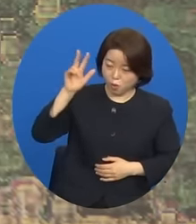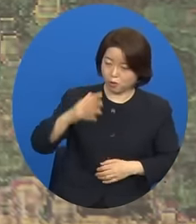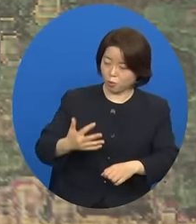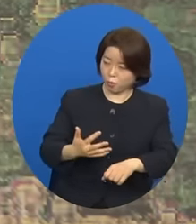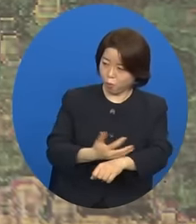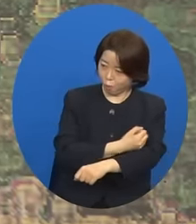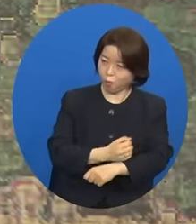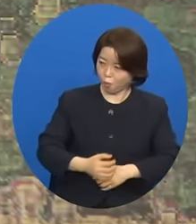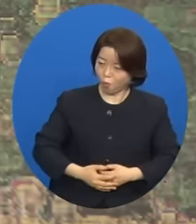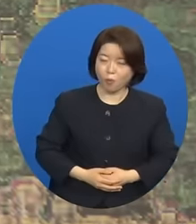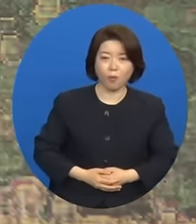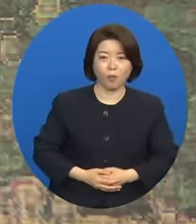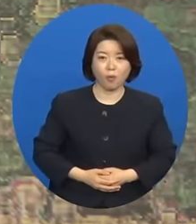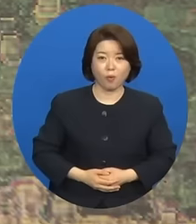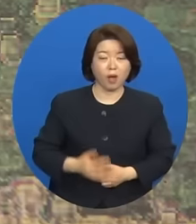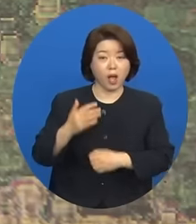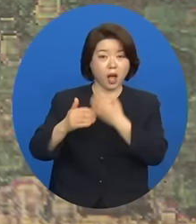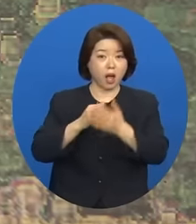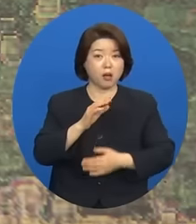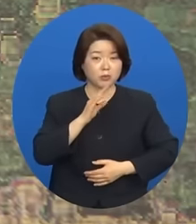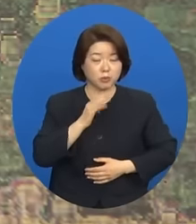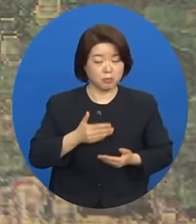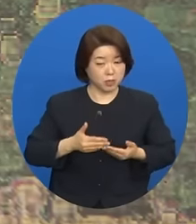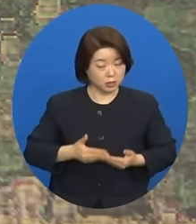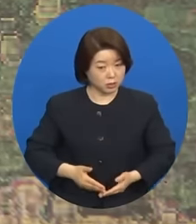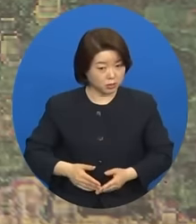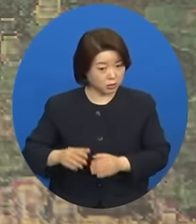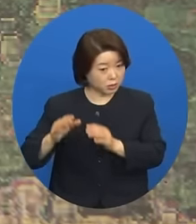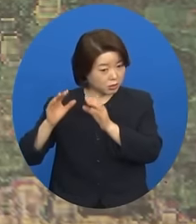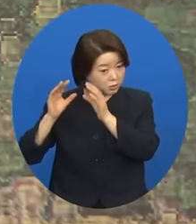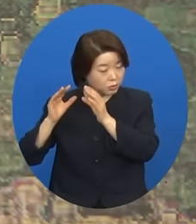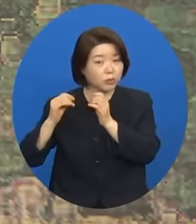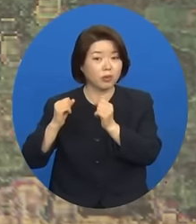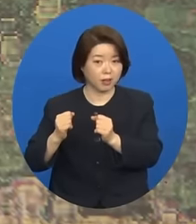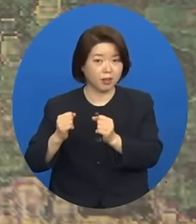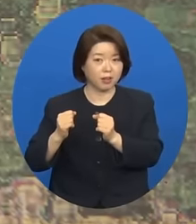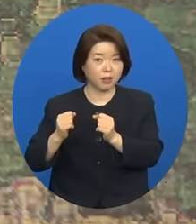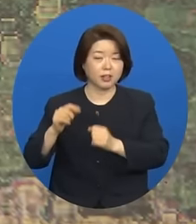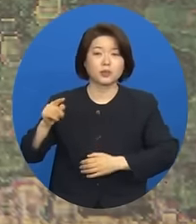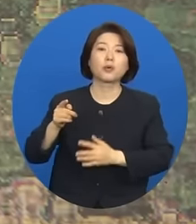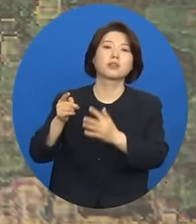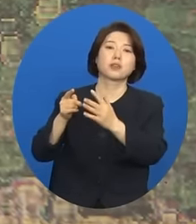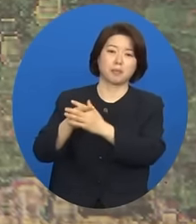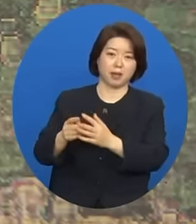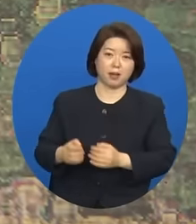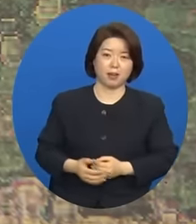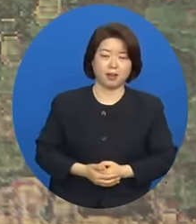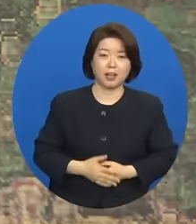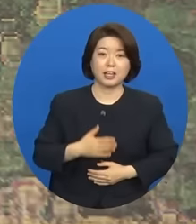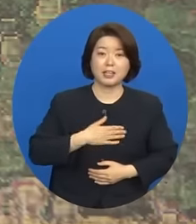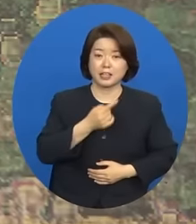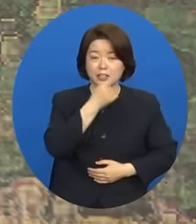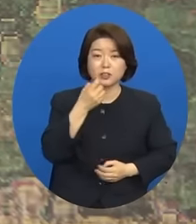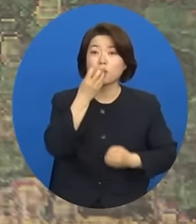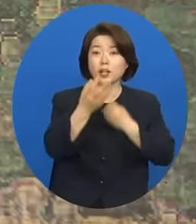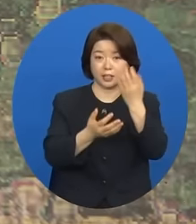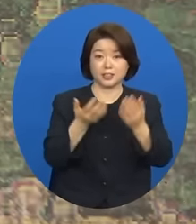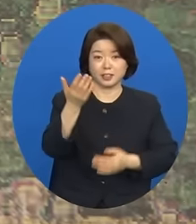엄청나구나. 하나님이 정말 진지하게 들으시는구나 하는 것을 알게 되었습니다. 저의 이제 간증을